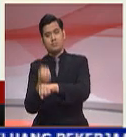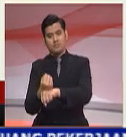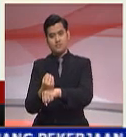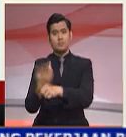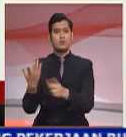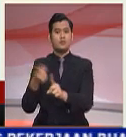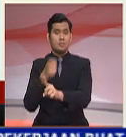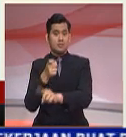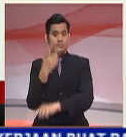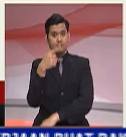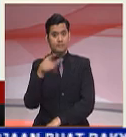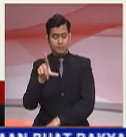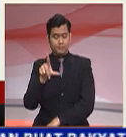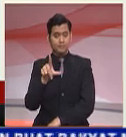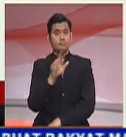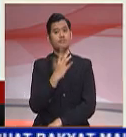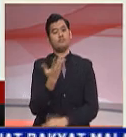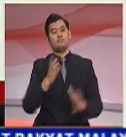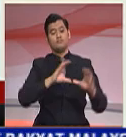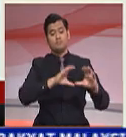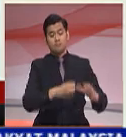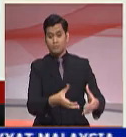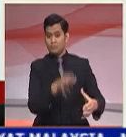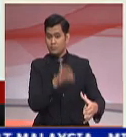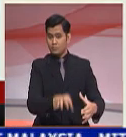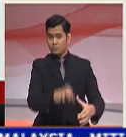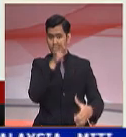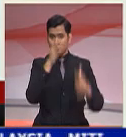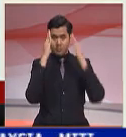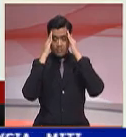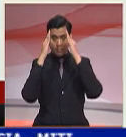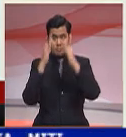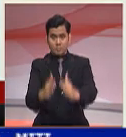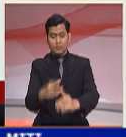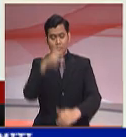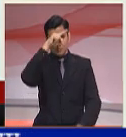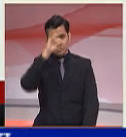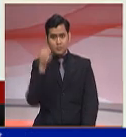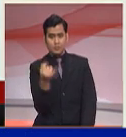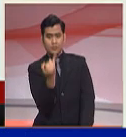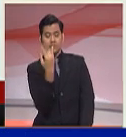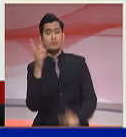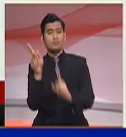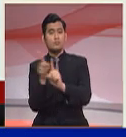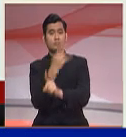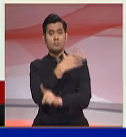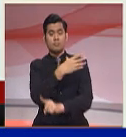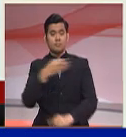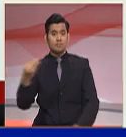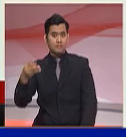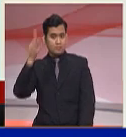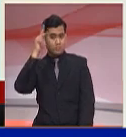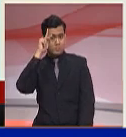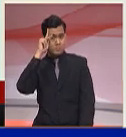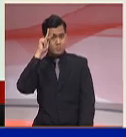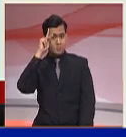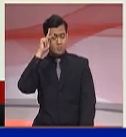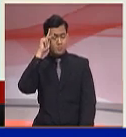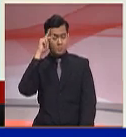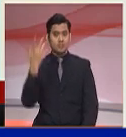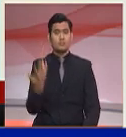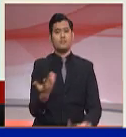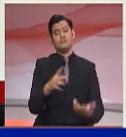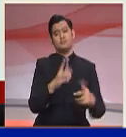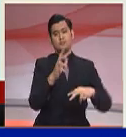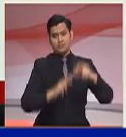Kuala Lumpur masing-masing satu kelas tadi kesan dipahami Putrajaya Pulau Pinang dan Kelantan yaitu Cluster lebih cara